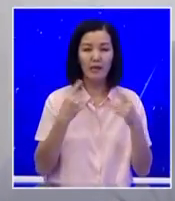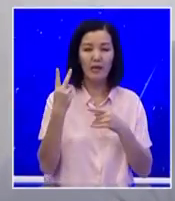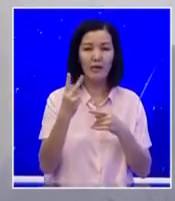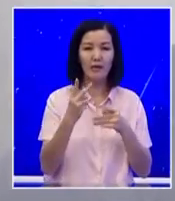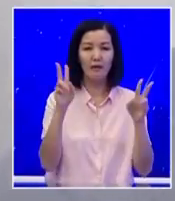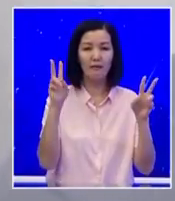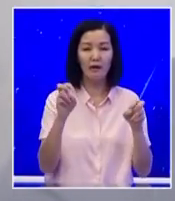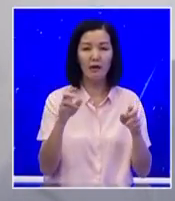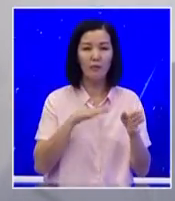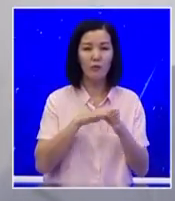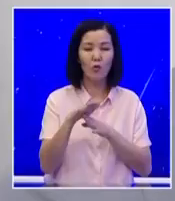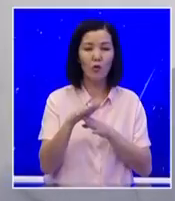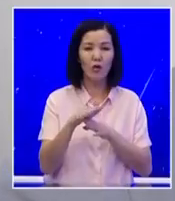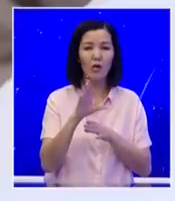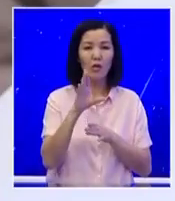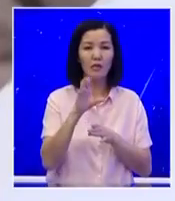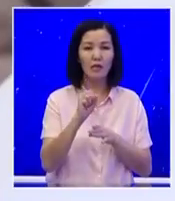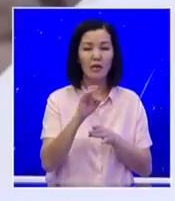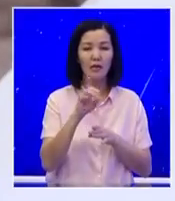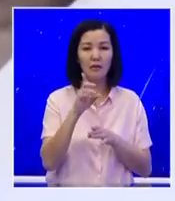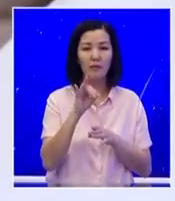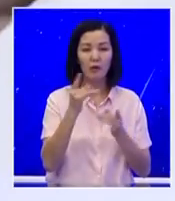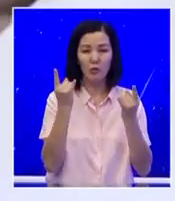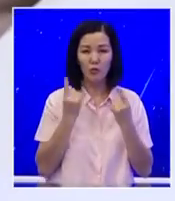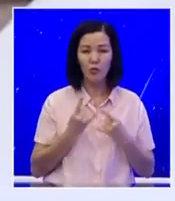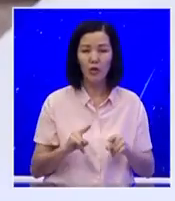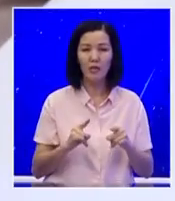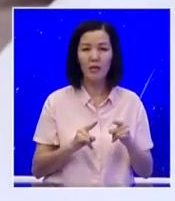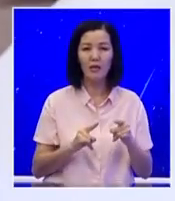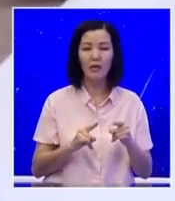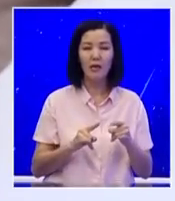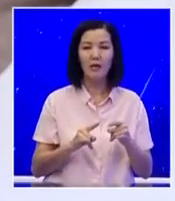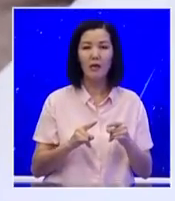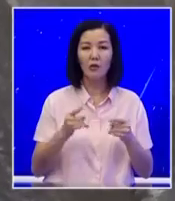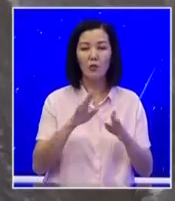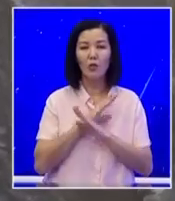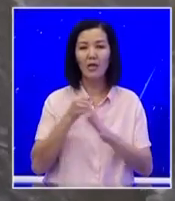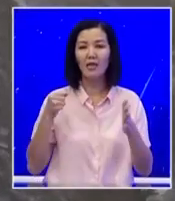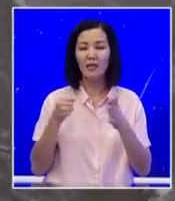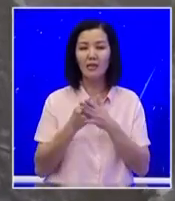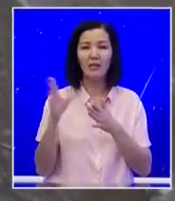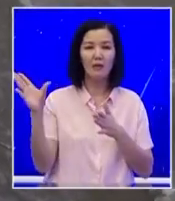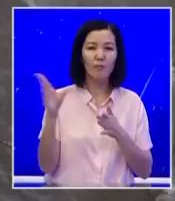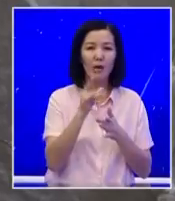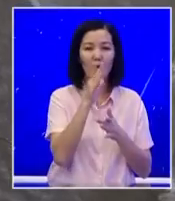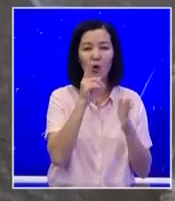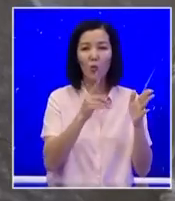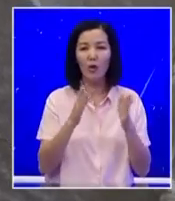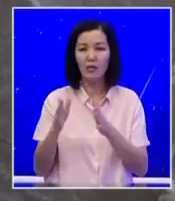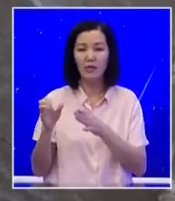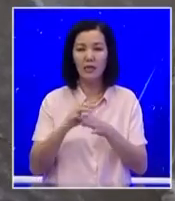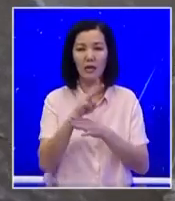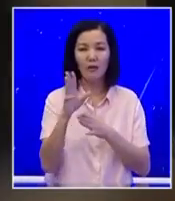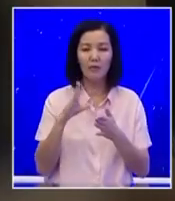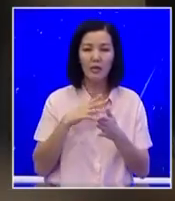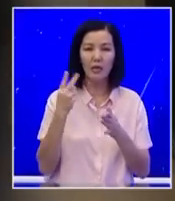толық метражды. Онда Сарби ұлының туғаннан өмірінің соңғы тұстарына дейінгі кезең қамтылған. Тарихи шығарманы